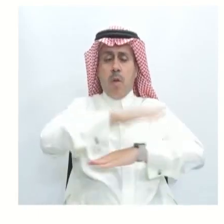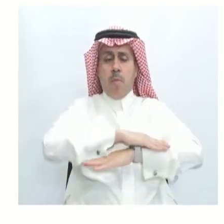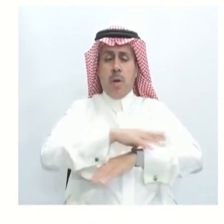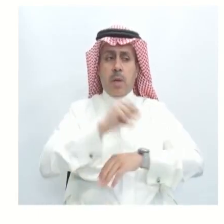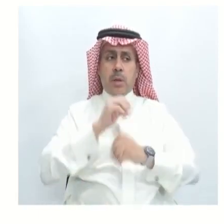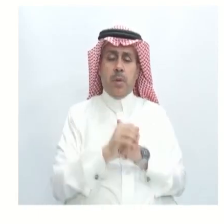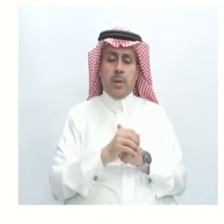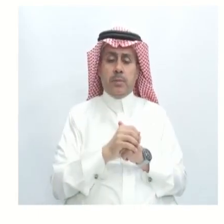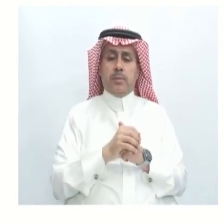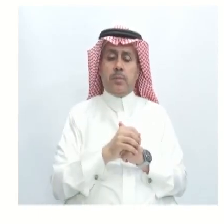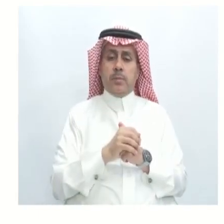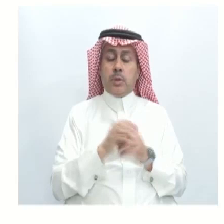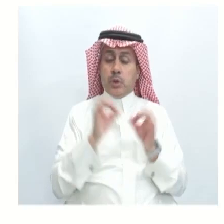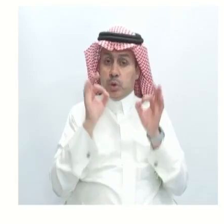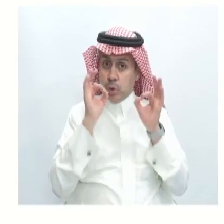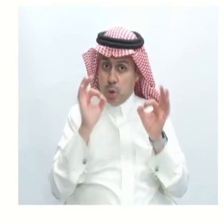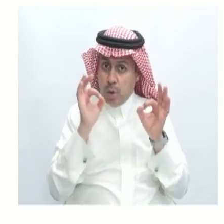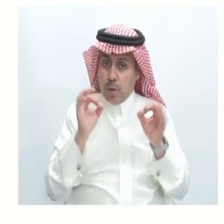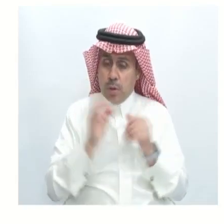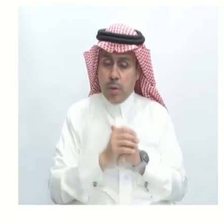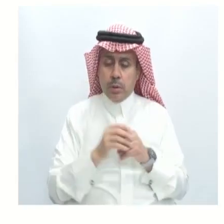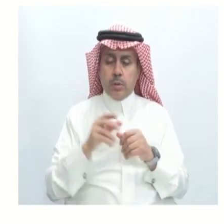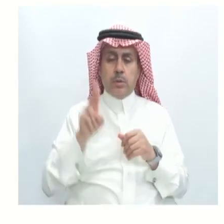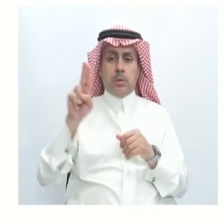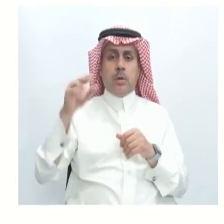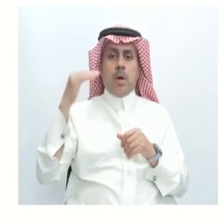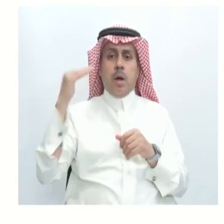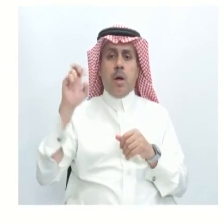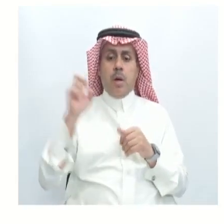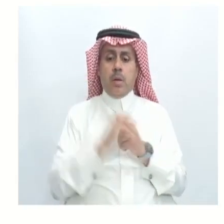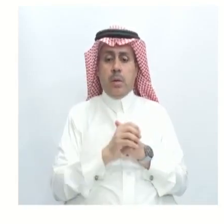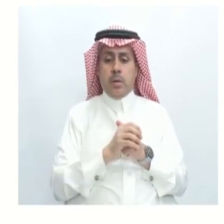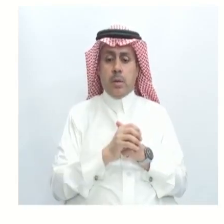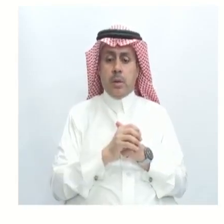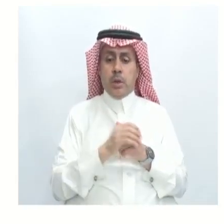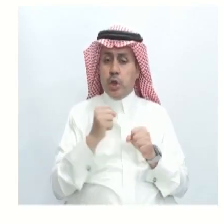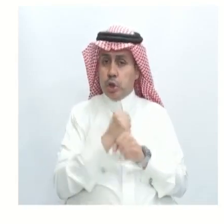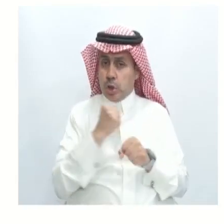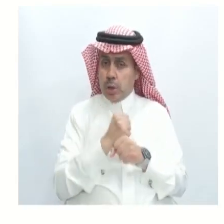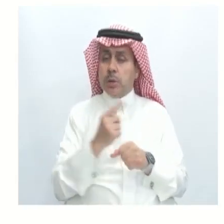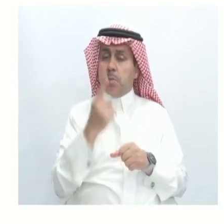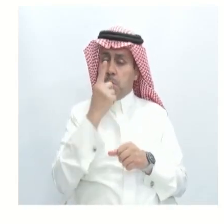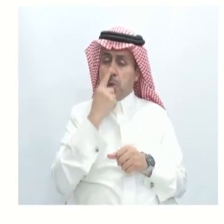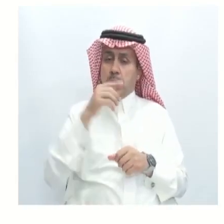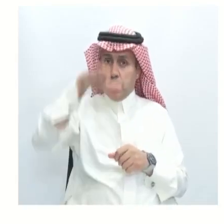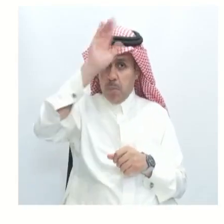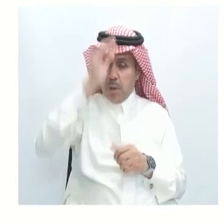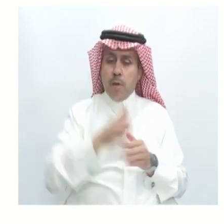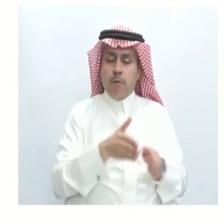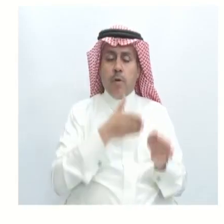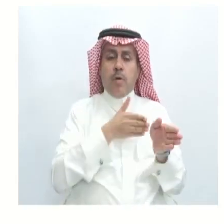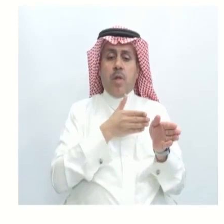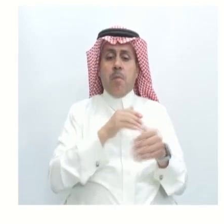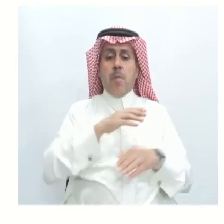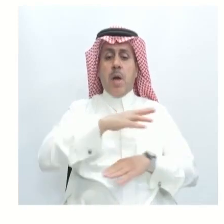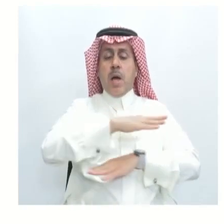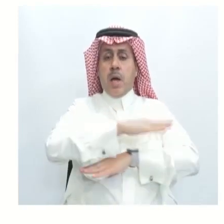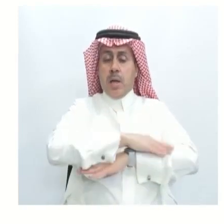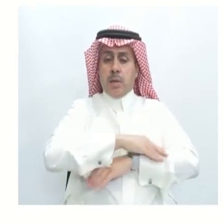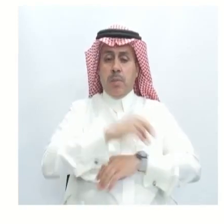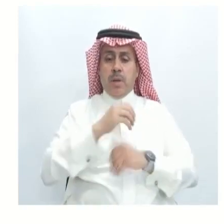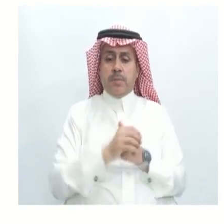اريد منك ان تتحقق وتجيب على هذا السؤال وهي في اجراءات البيعه للملك وفق النظام هيئه البيعه السؤال الثاني